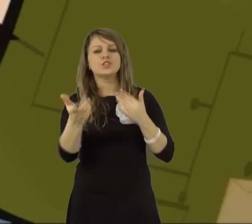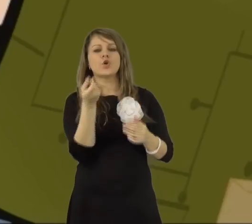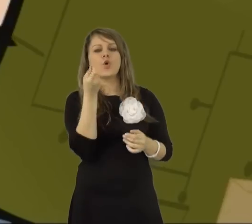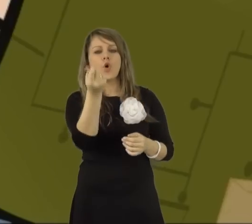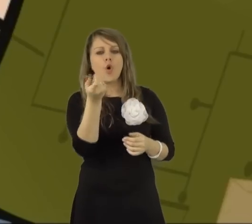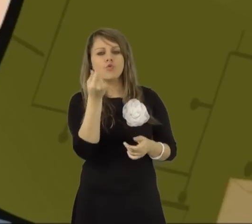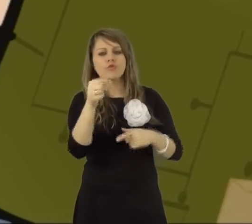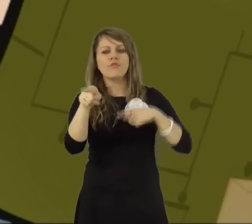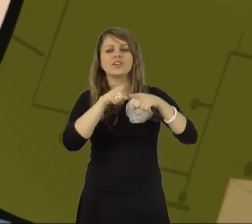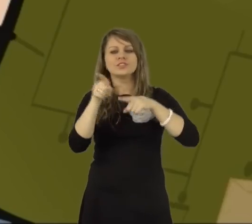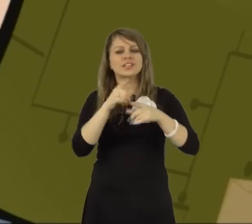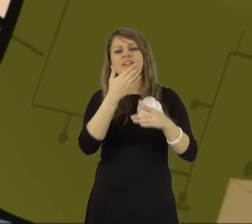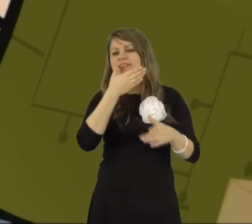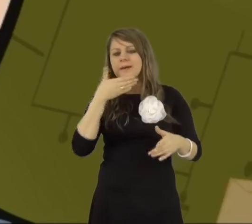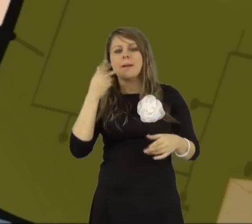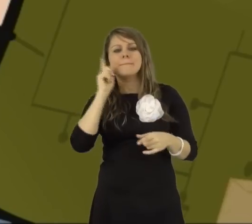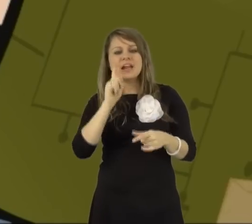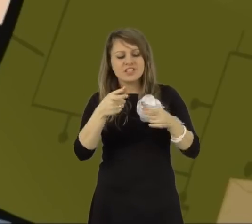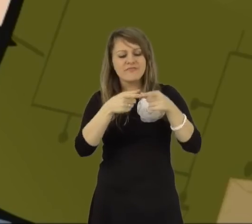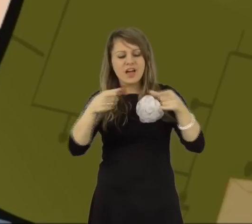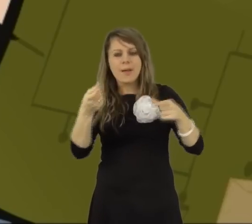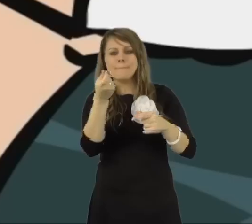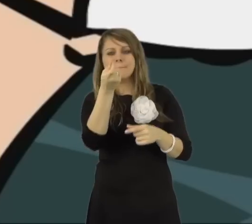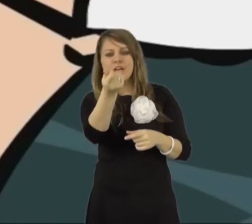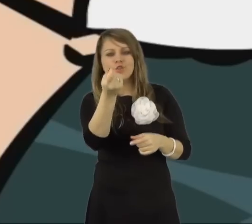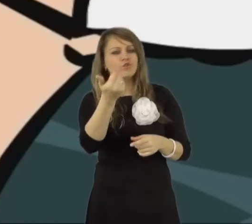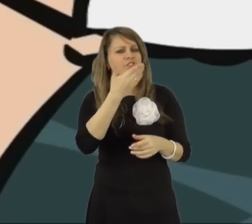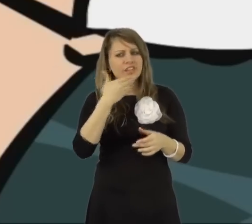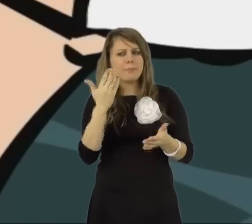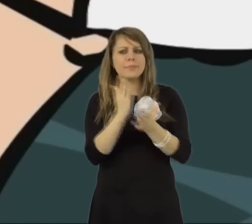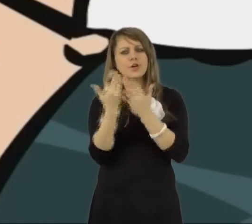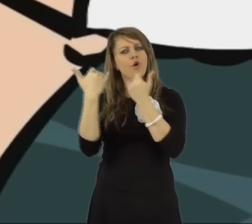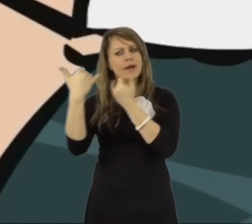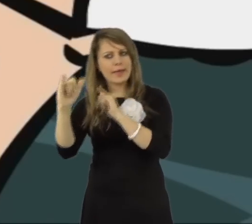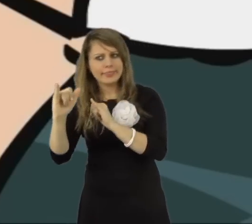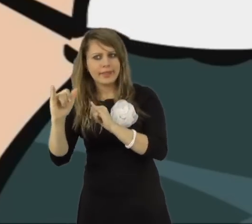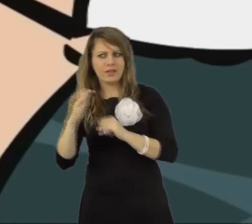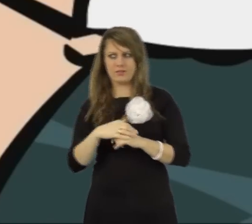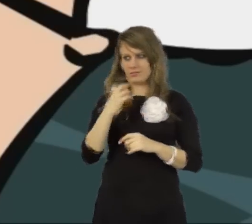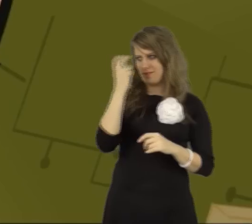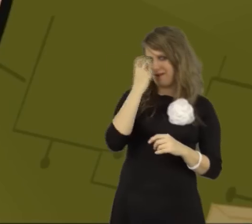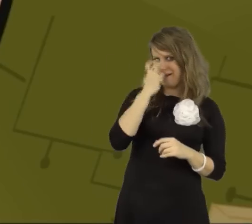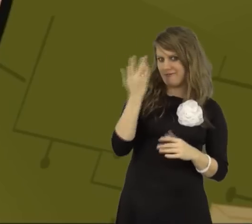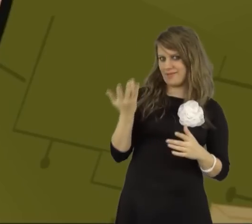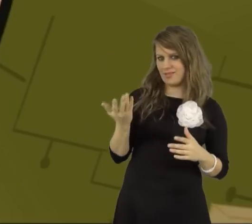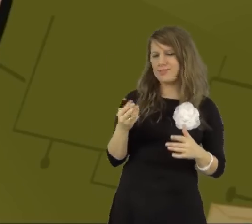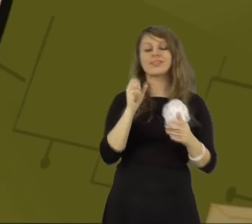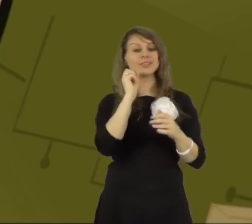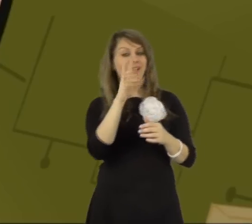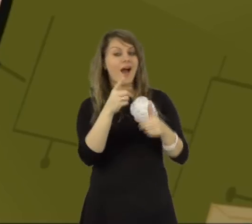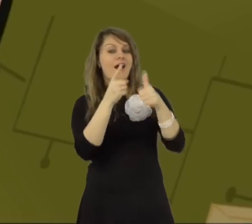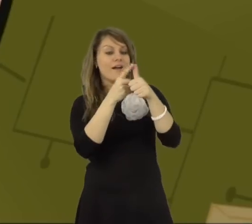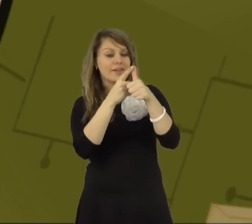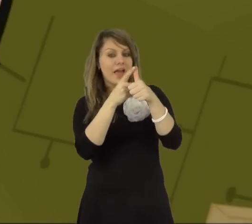Bezgotówkowe, czyli takie, w których nie używa się banknotów i monet. Ciekawe. Jakie one mogą być? Jedną z nich